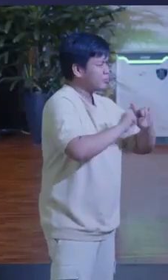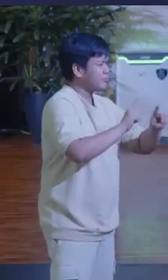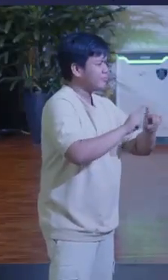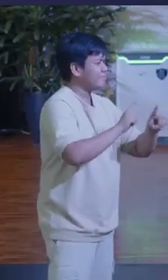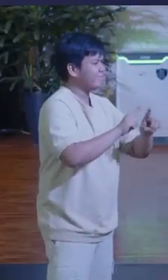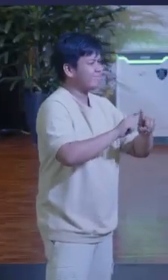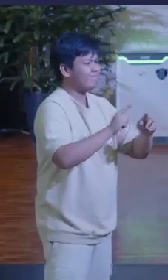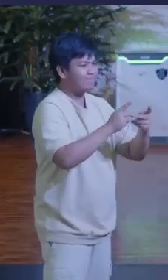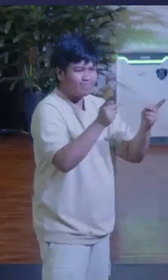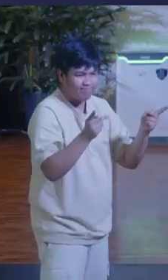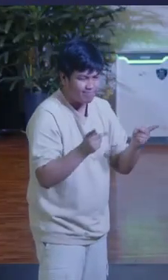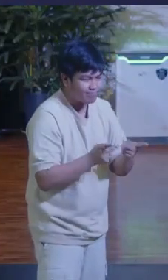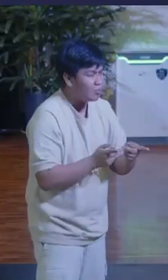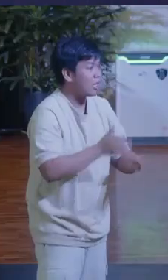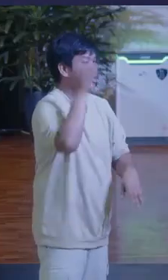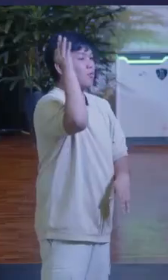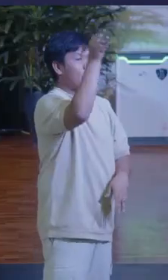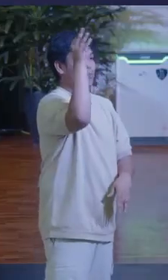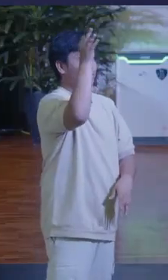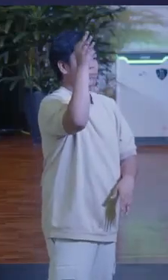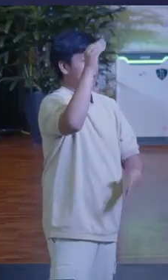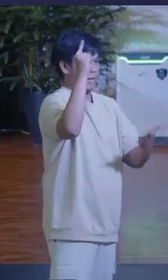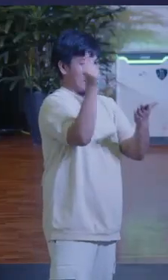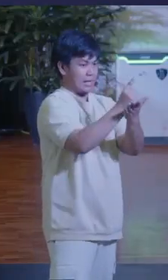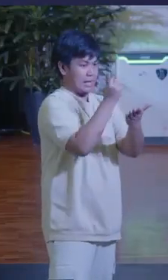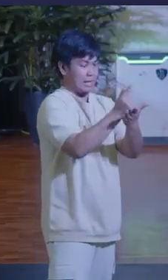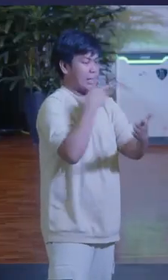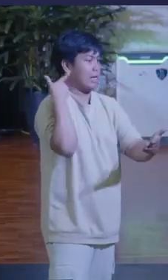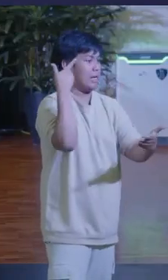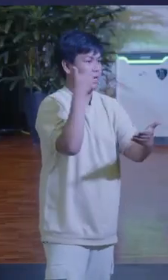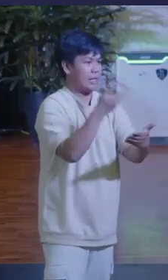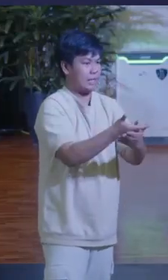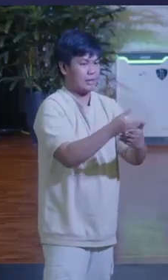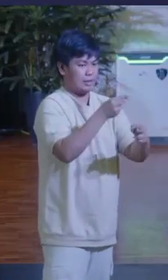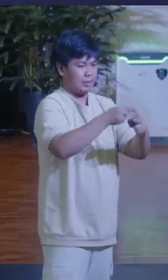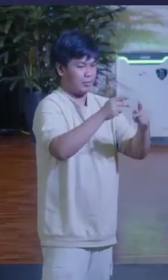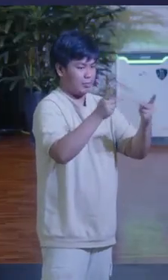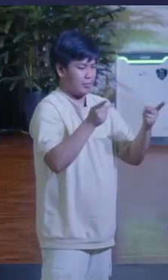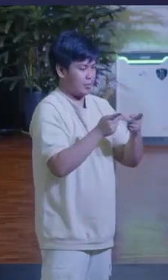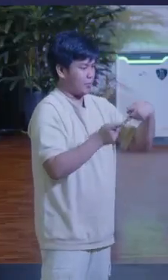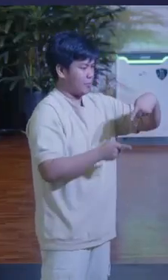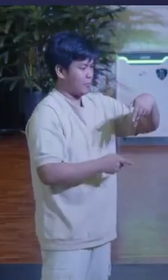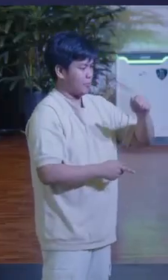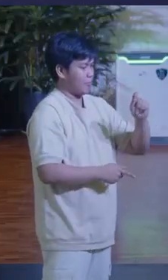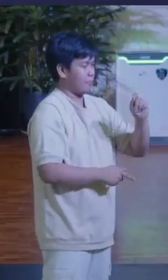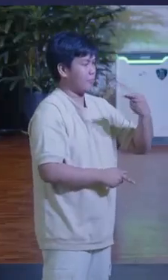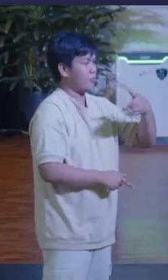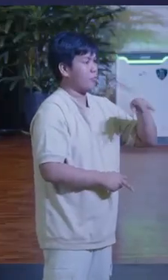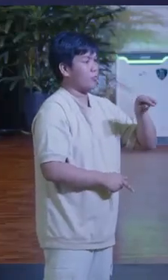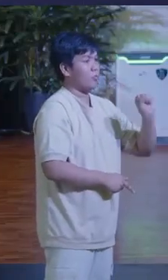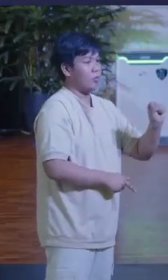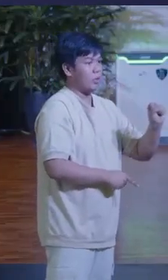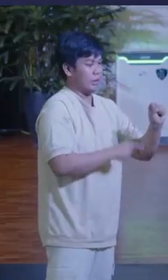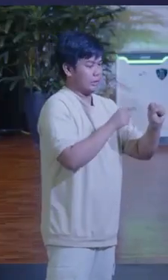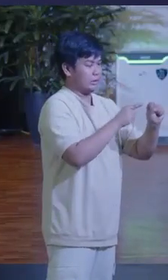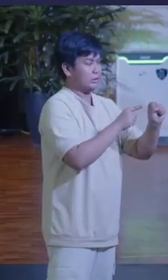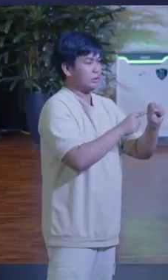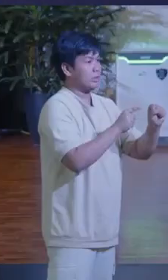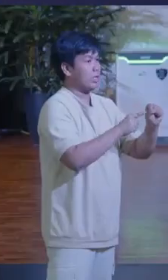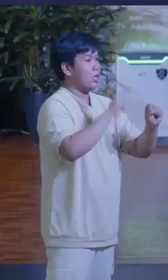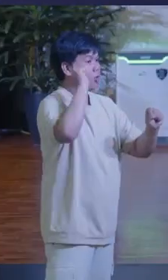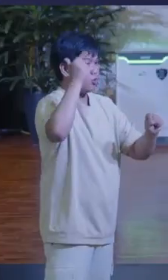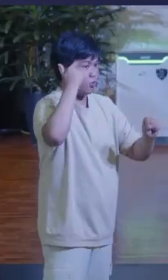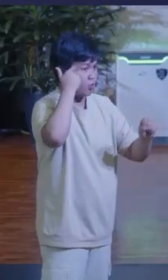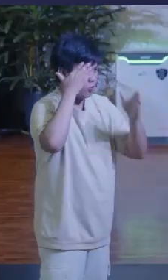ng salita ng Diyos, hanggang sila ay makarating sa Paphos, kung saan kanilang na-convert ang